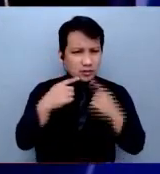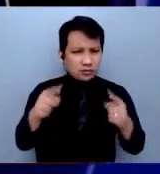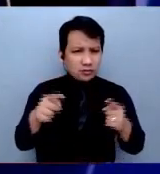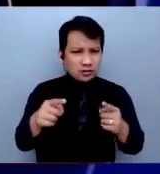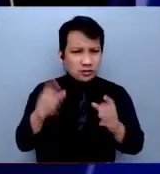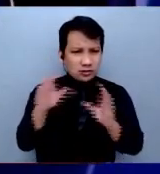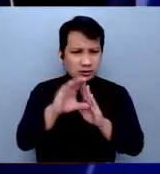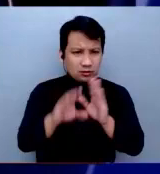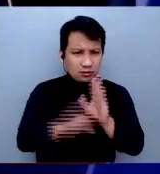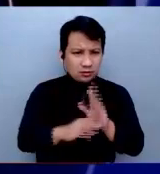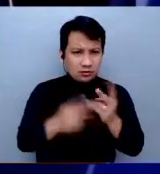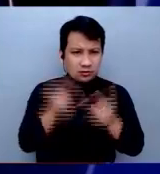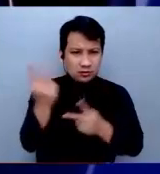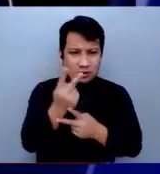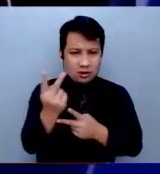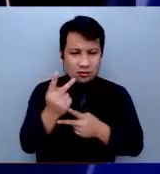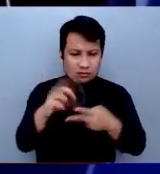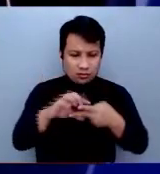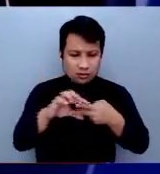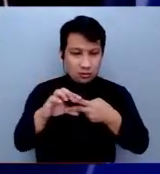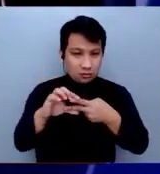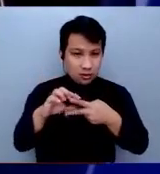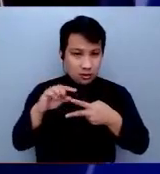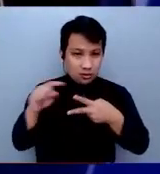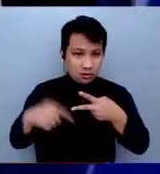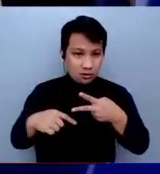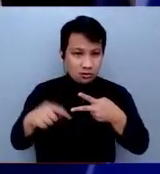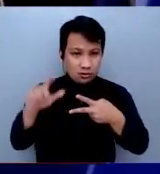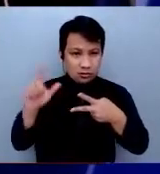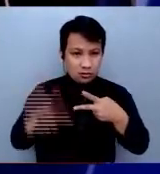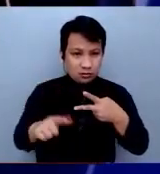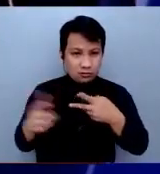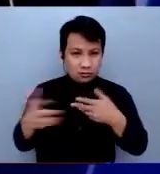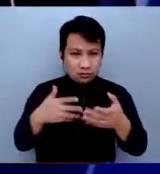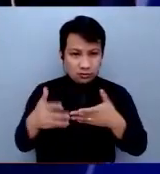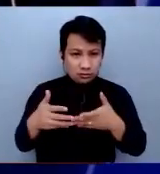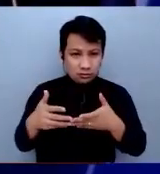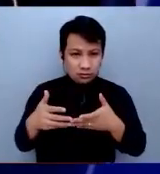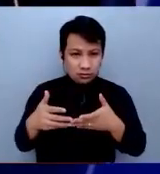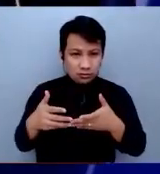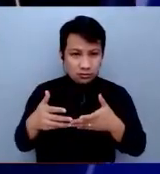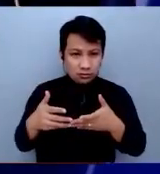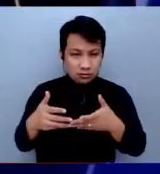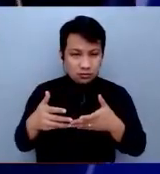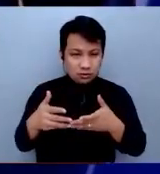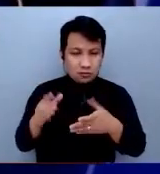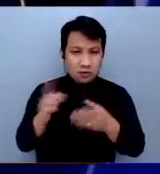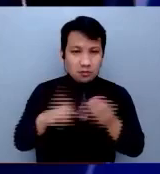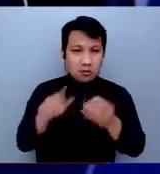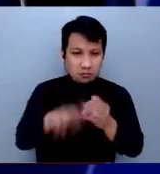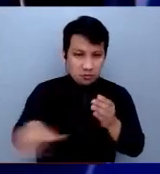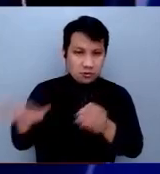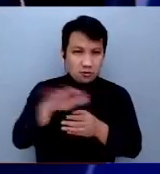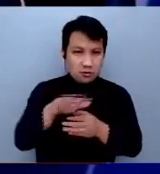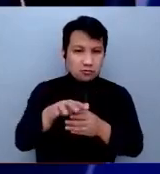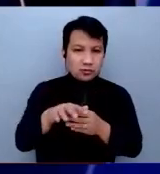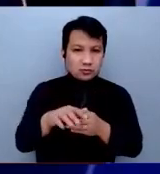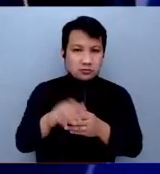dun sa dalawang maliliit na bahagi ng anti-terror law, ito po yung may epekto dun sa overall anti-terror